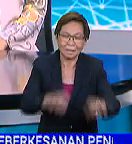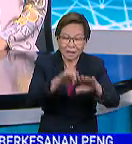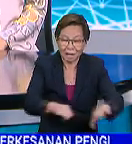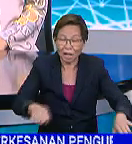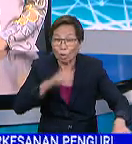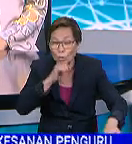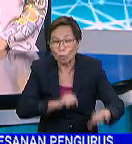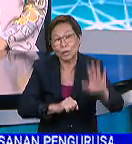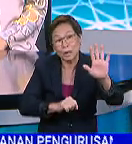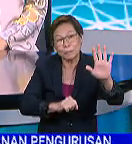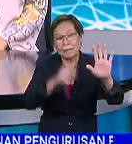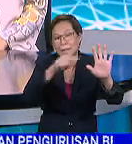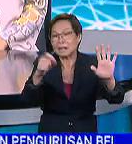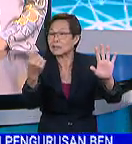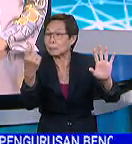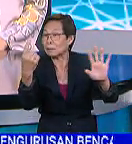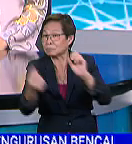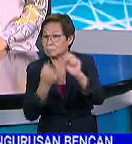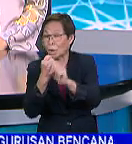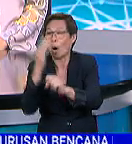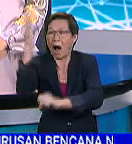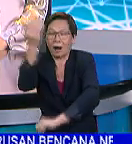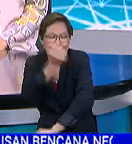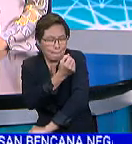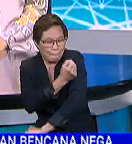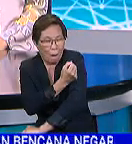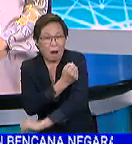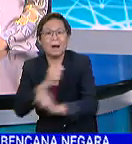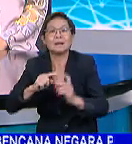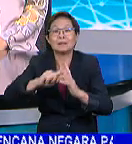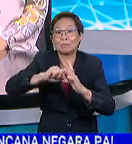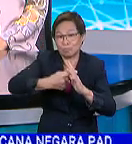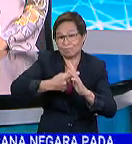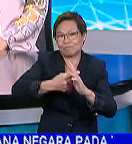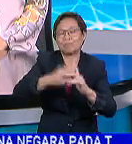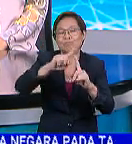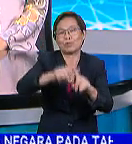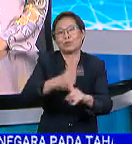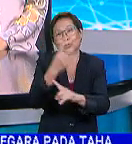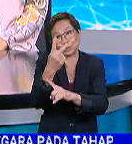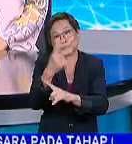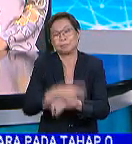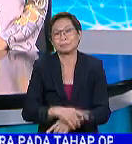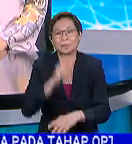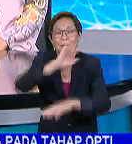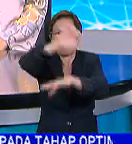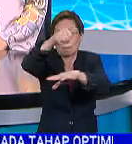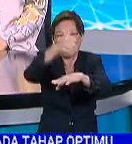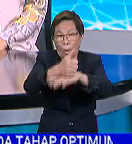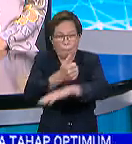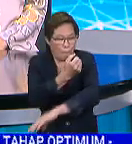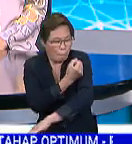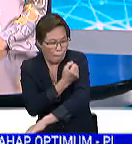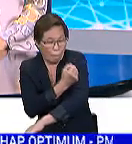Kanak-kanak berusia 5 hingga 11 tahun akan menerima vaksin COVID-19 mulai bulan depan. Janji temu